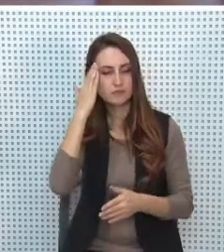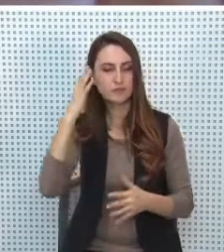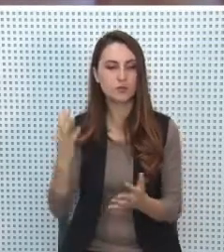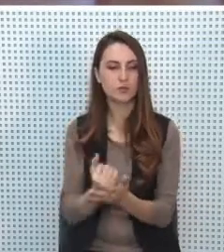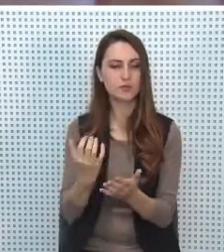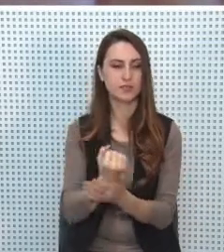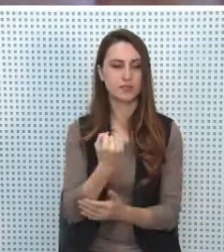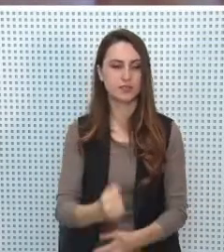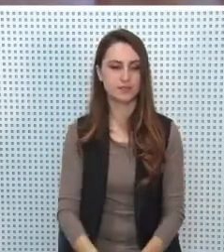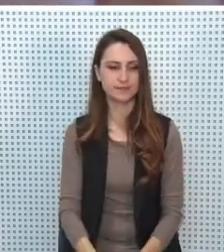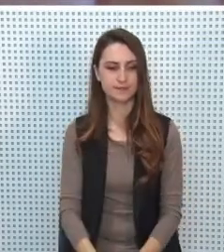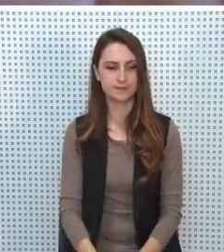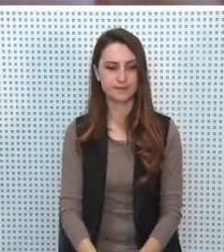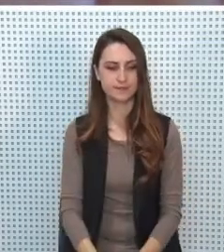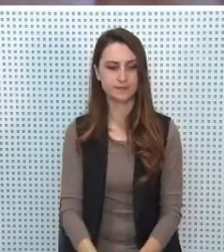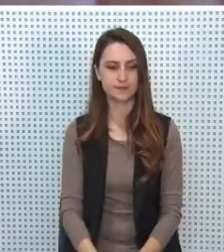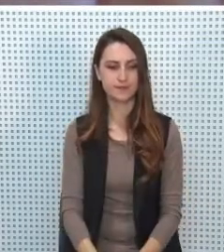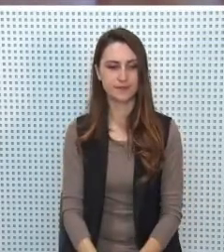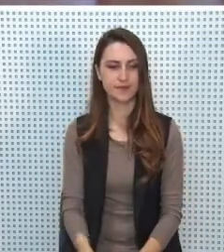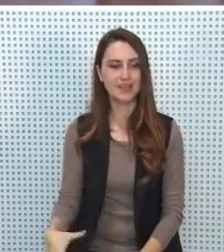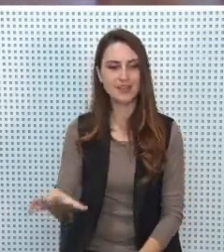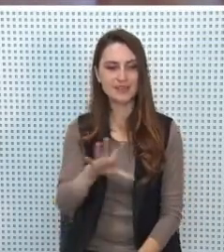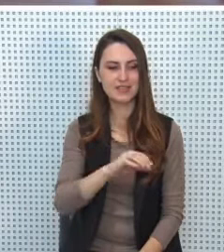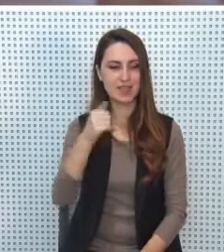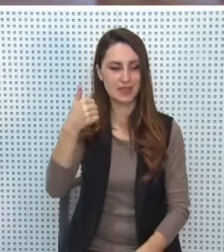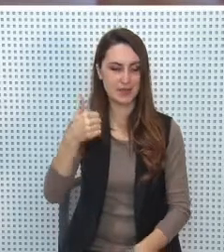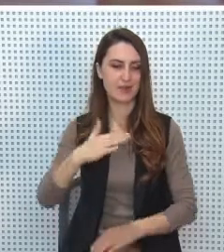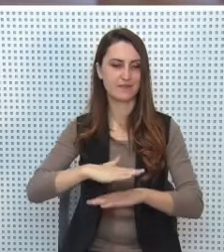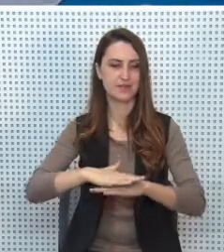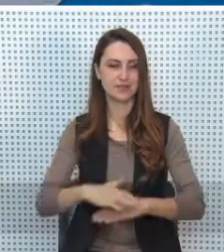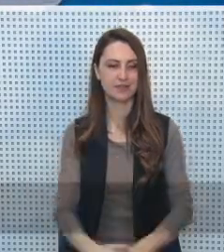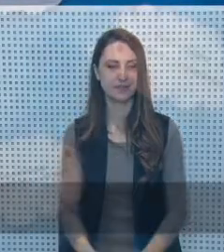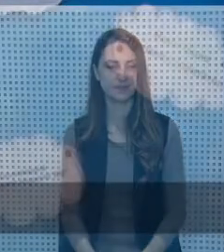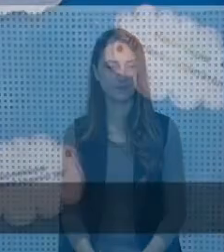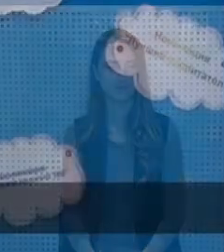каком-то виде деятельности все равно все у нас на первом месте. Ну, правда.